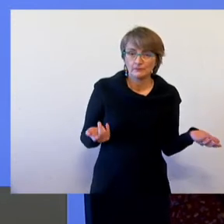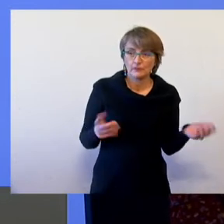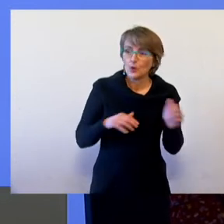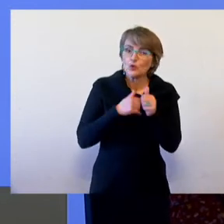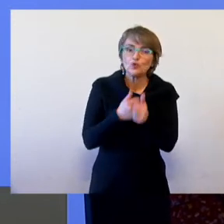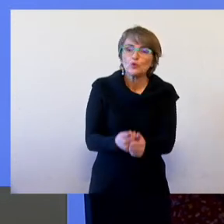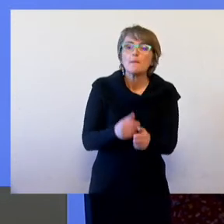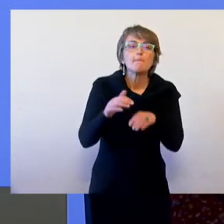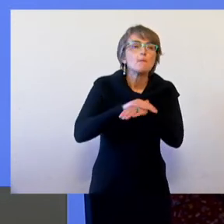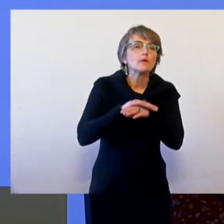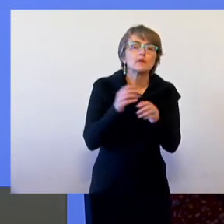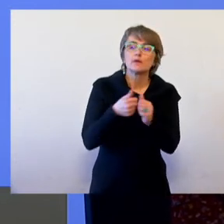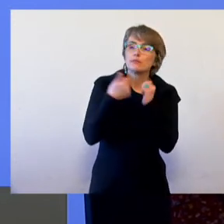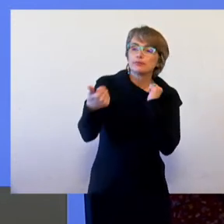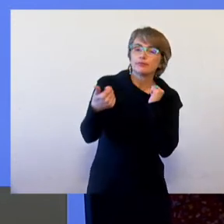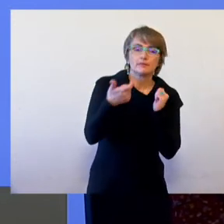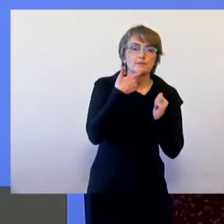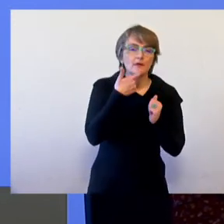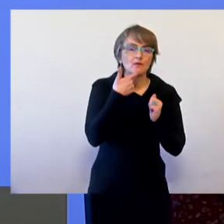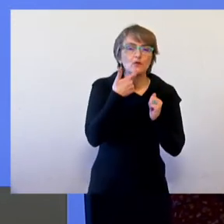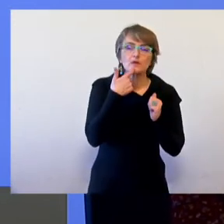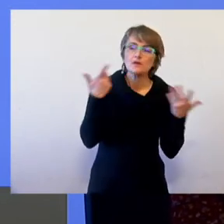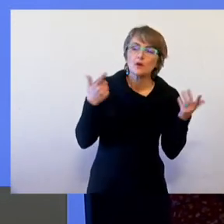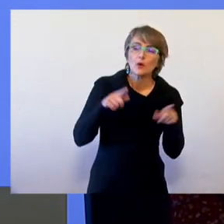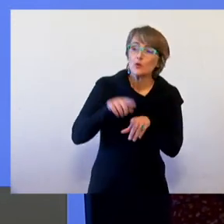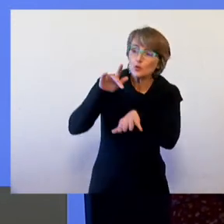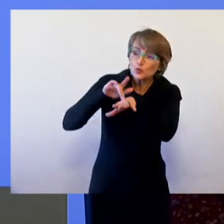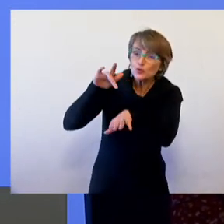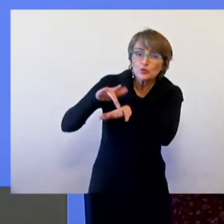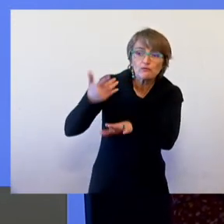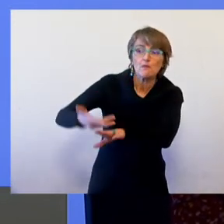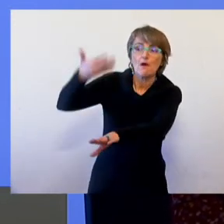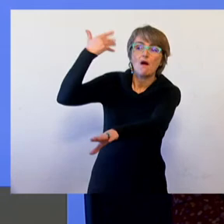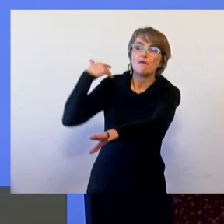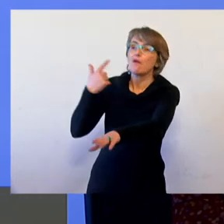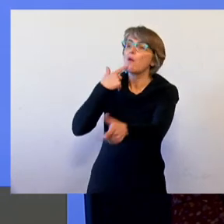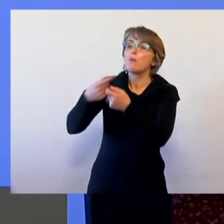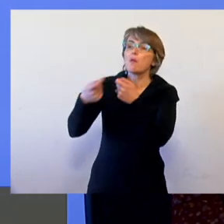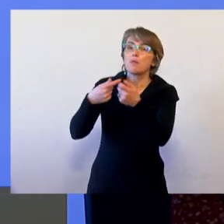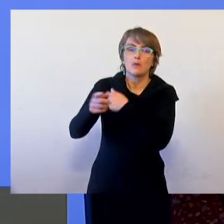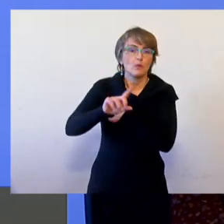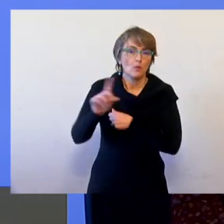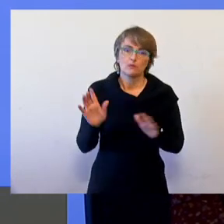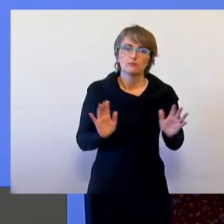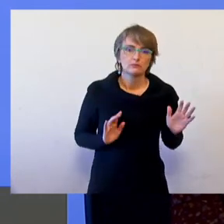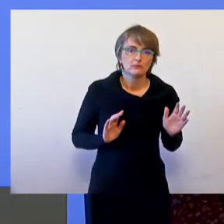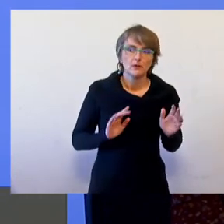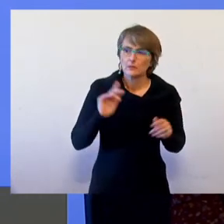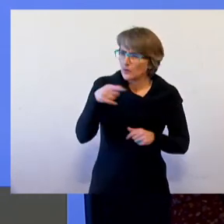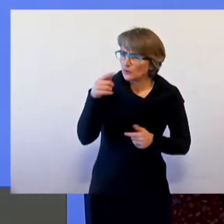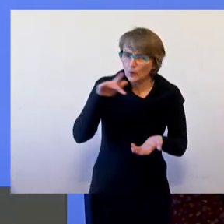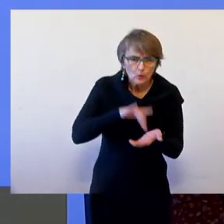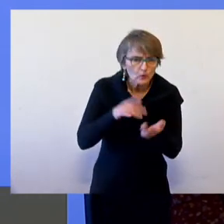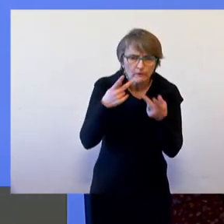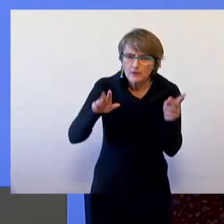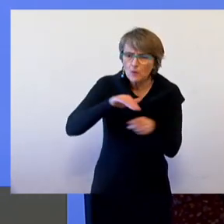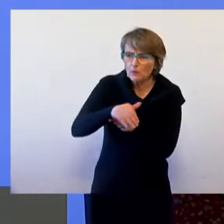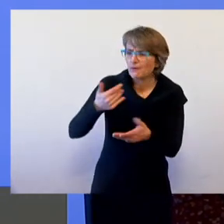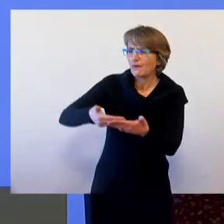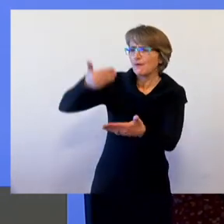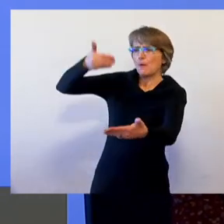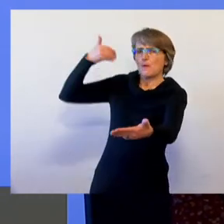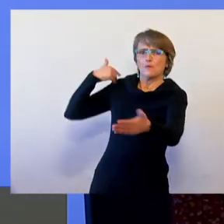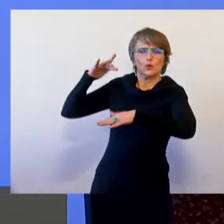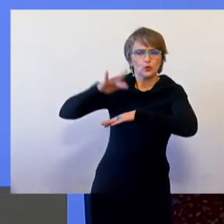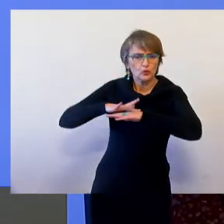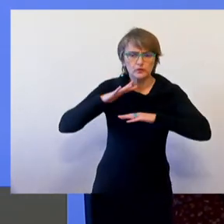de considérer que tout ce qui avait été fait auparavant n'était pas bien. Bien sûr, il y a des grands acquis dans cette ville, et le travail, et qu'il me soit